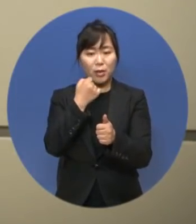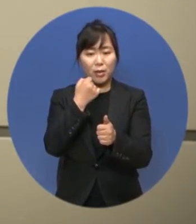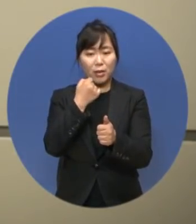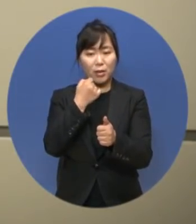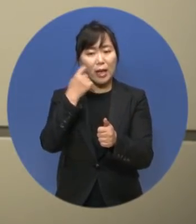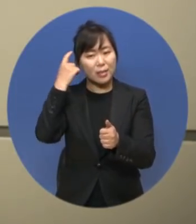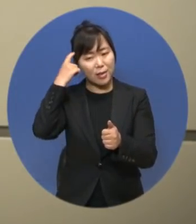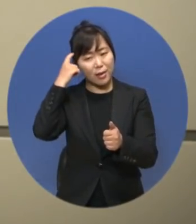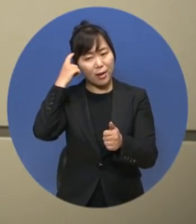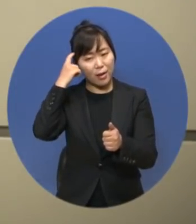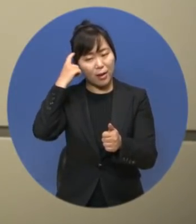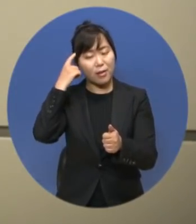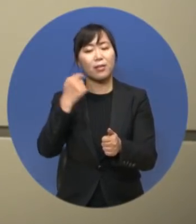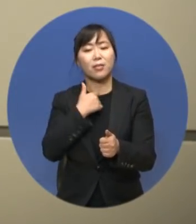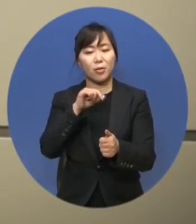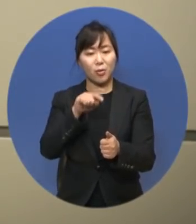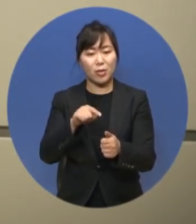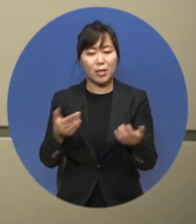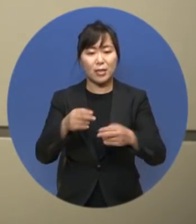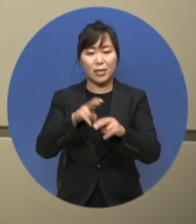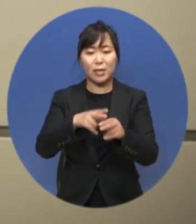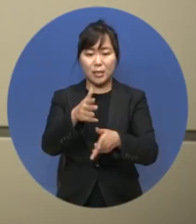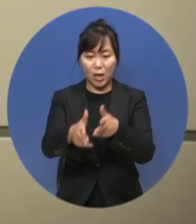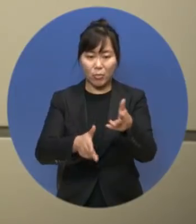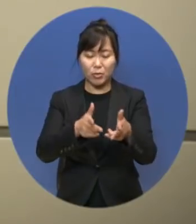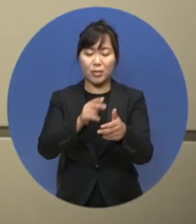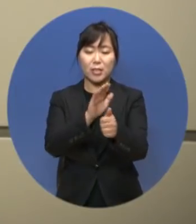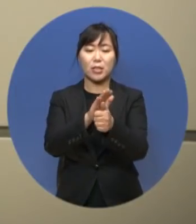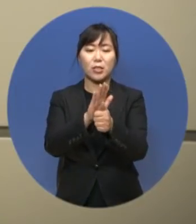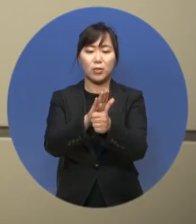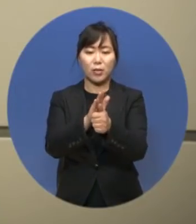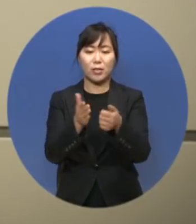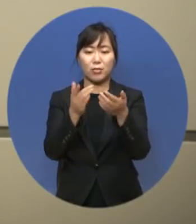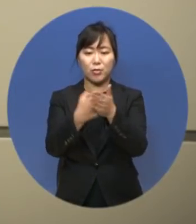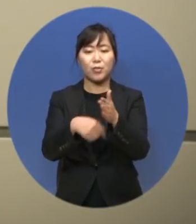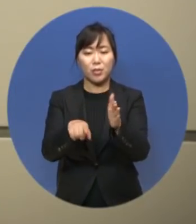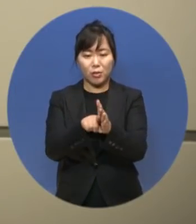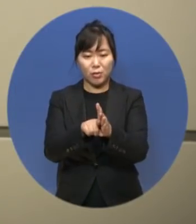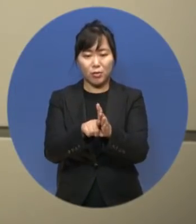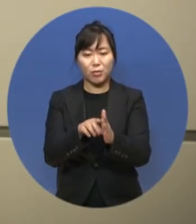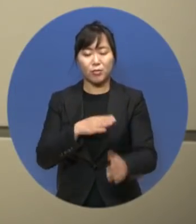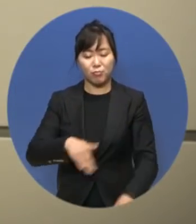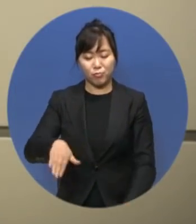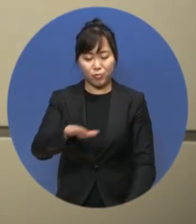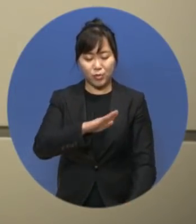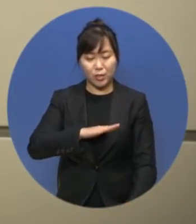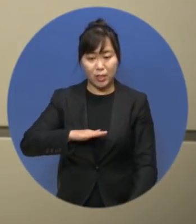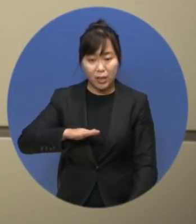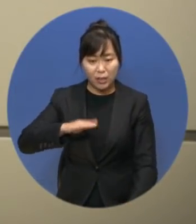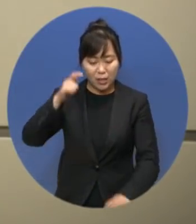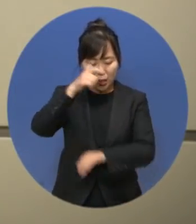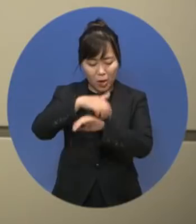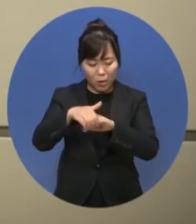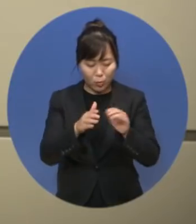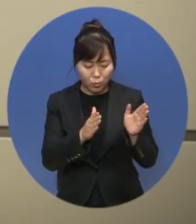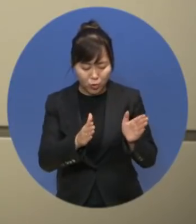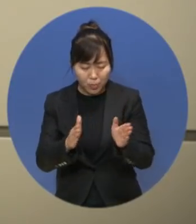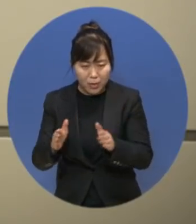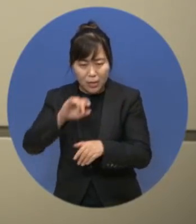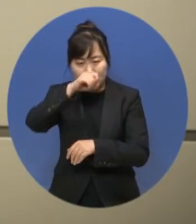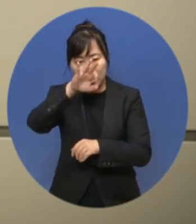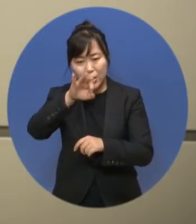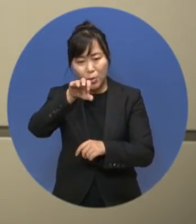부족했다고 생각되는 부분, 일자리 사업을 특별히 지원하기 위해서 저희들이 계획을 수립해서